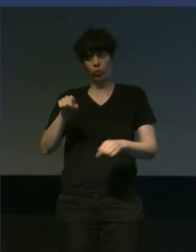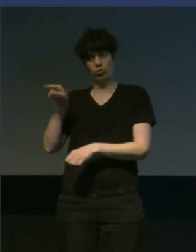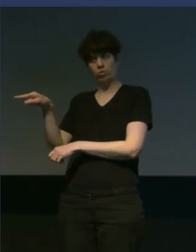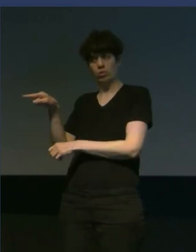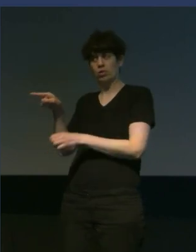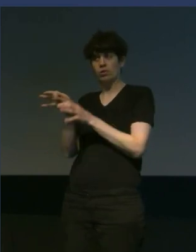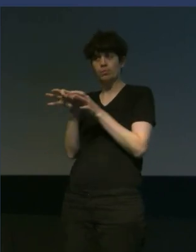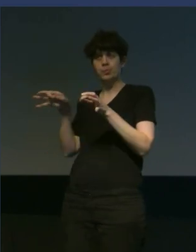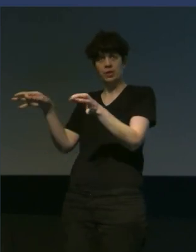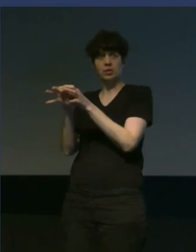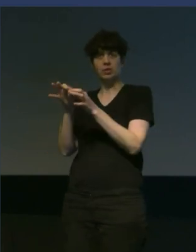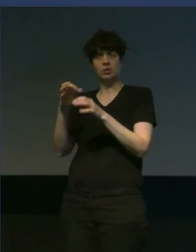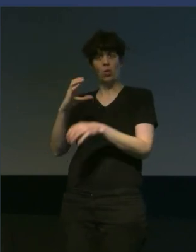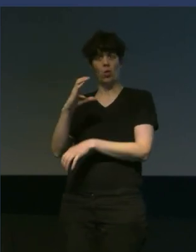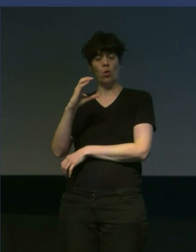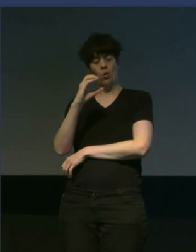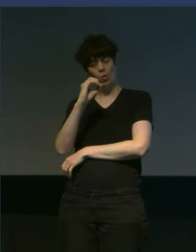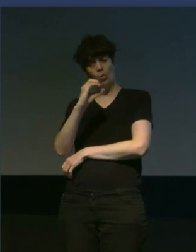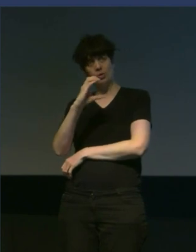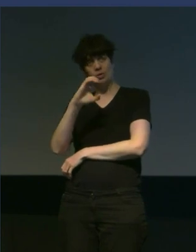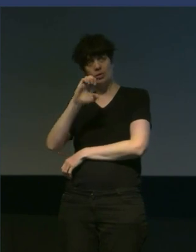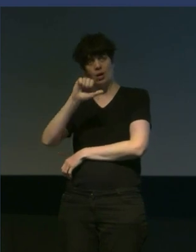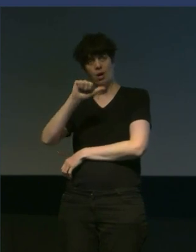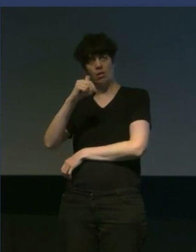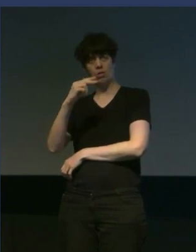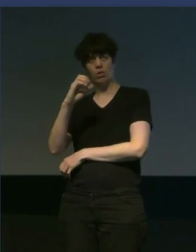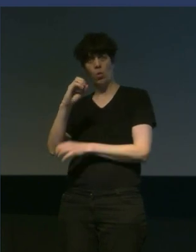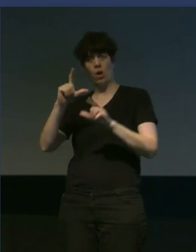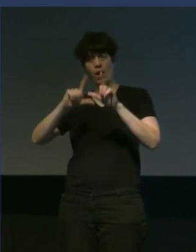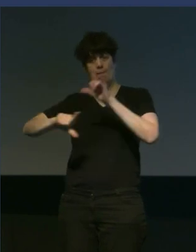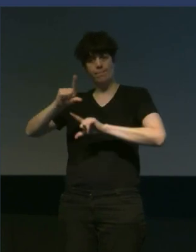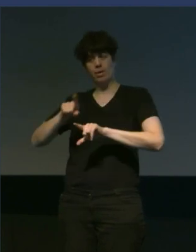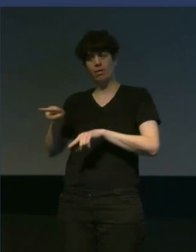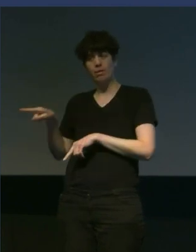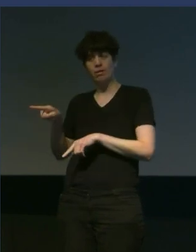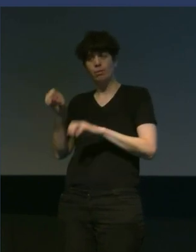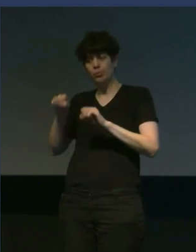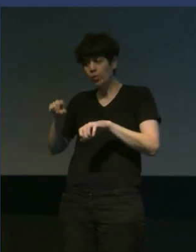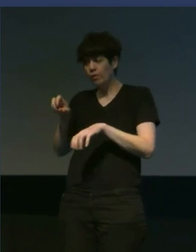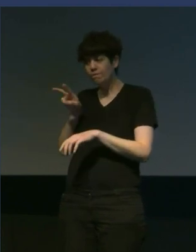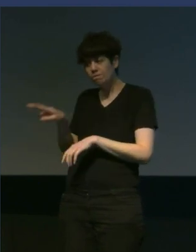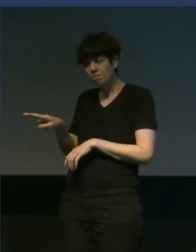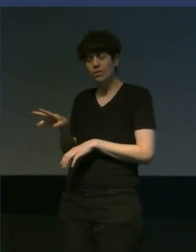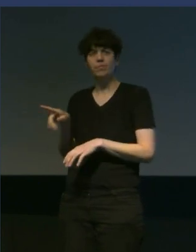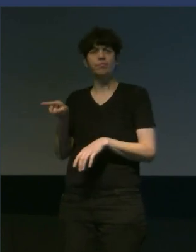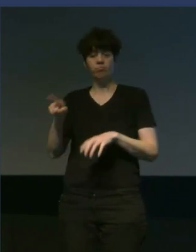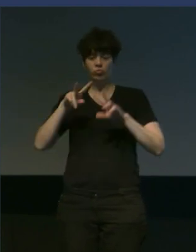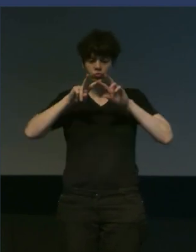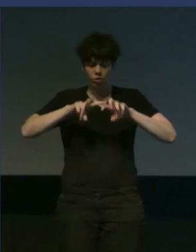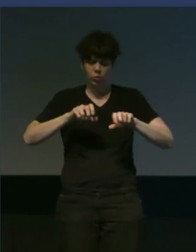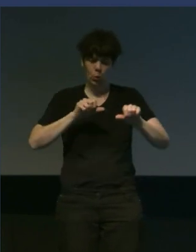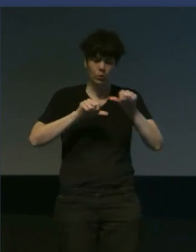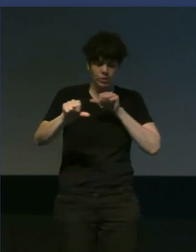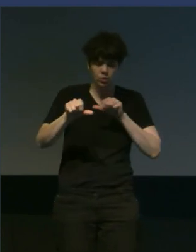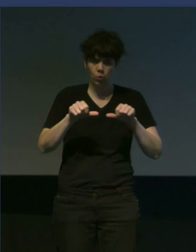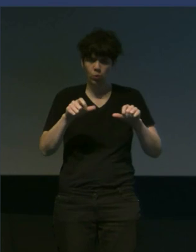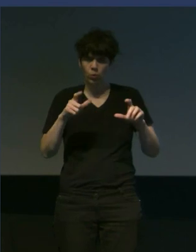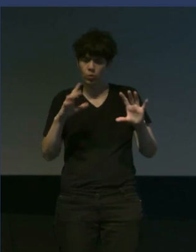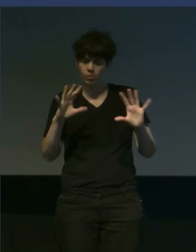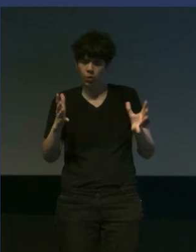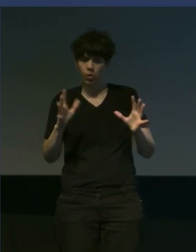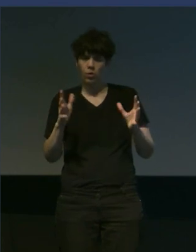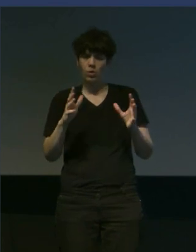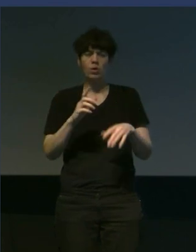Avec là, l'objectif des chercheurs, c'est d'étudier quelles vont être les conditions en suivant justement les préconisations